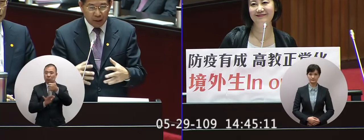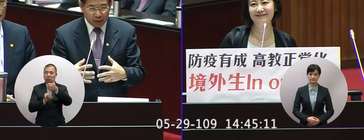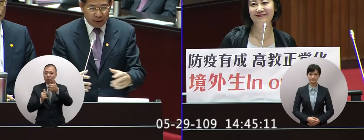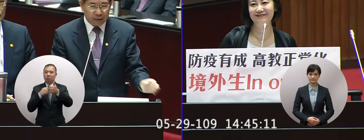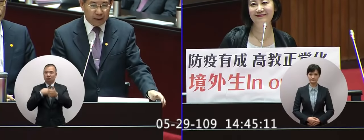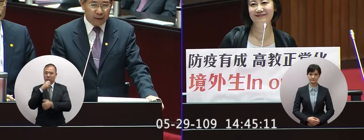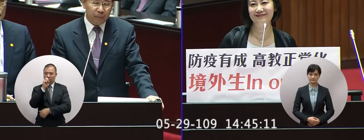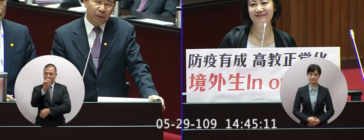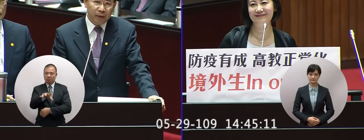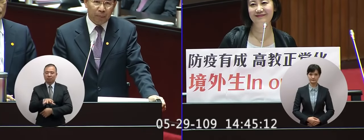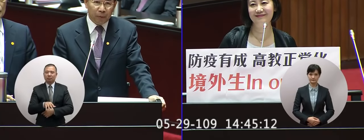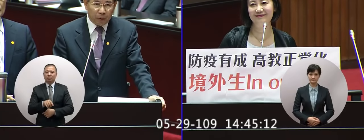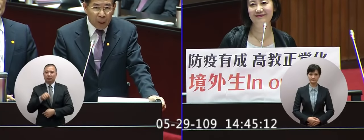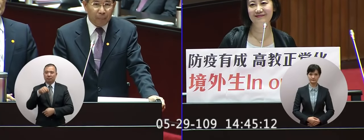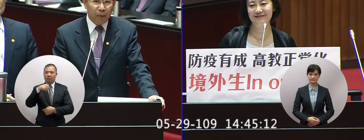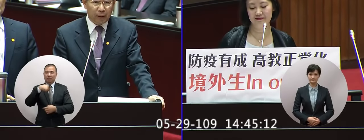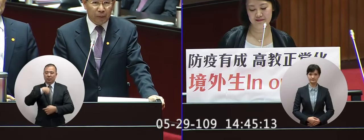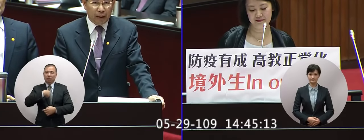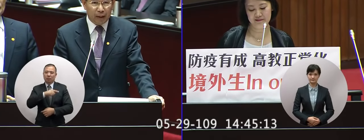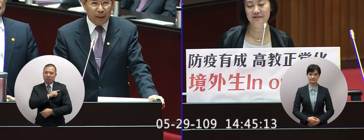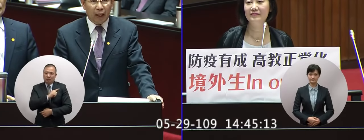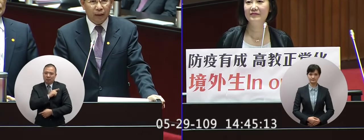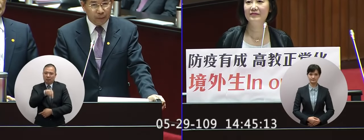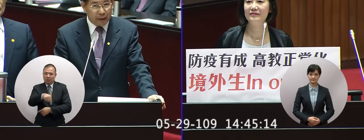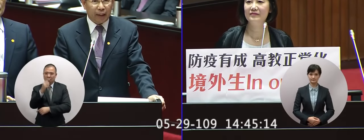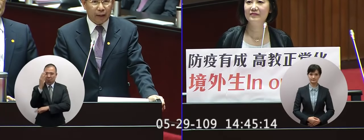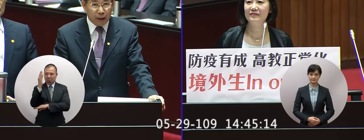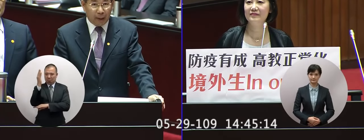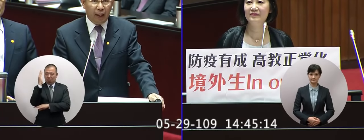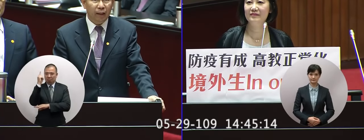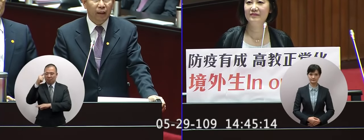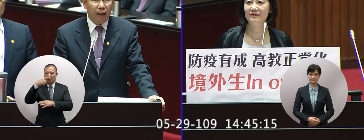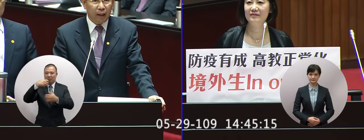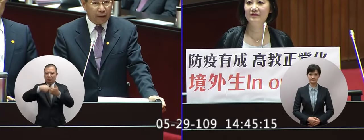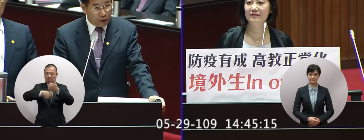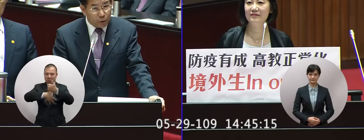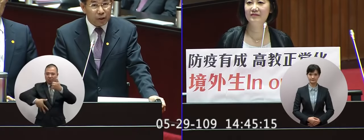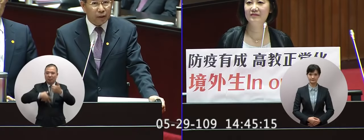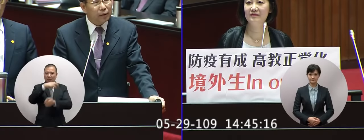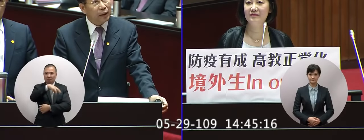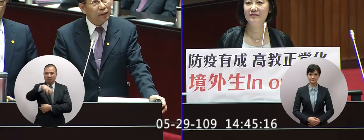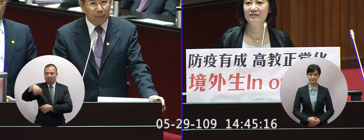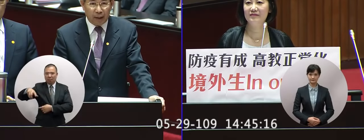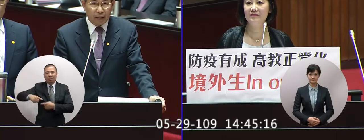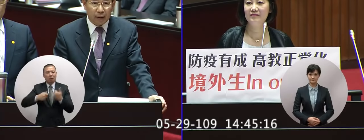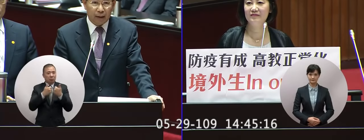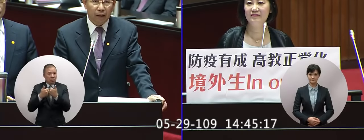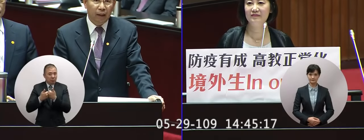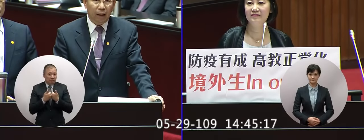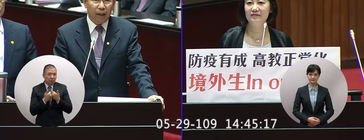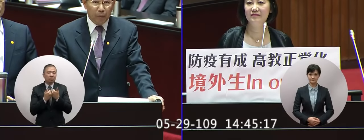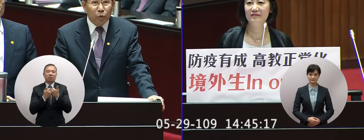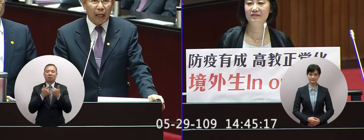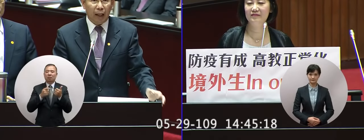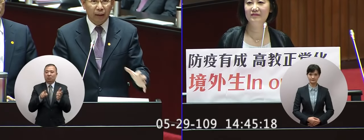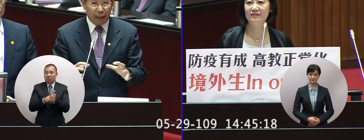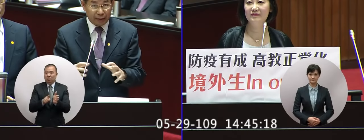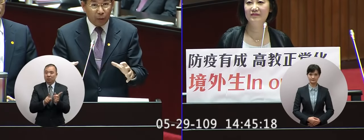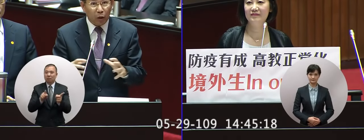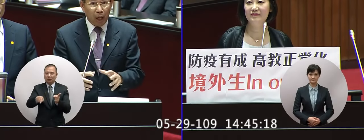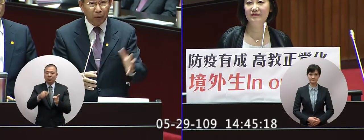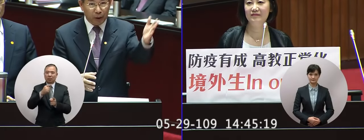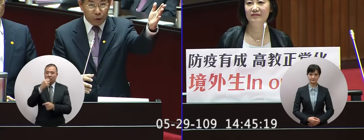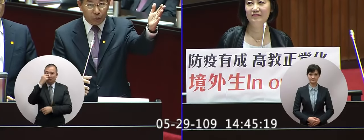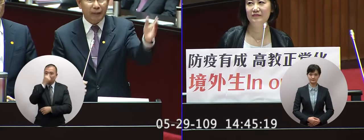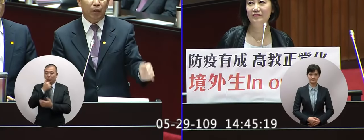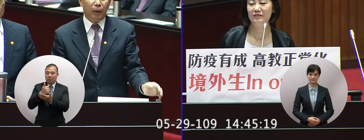在这个内部跨部会的会议里面呢、啊，院长也特别也重视，那特别也请秘书长啊来